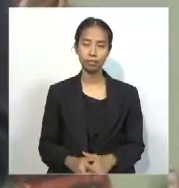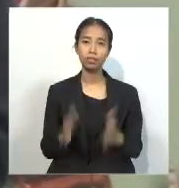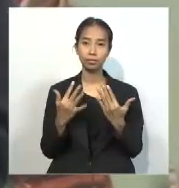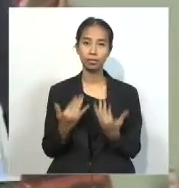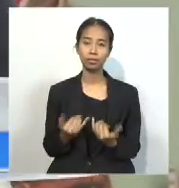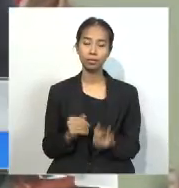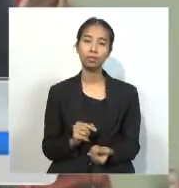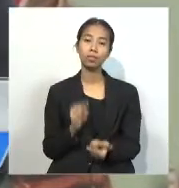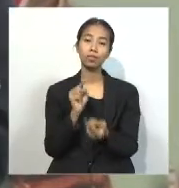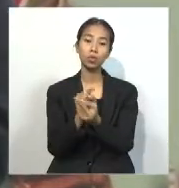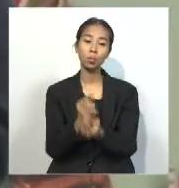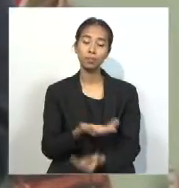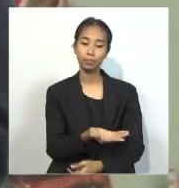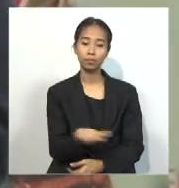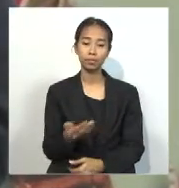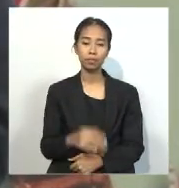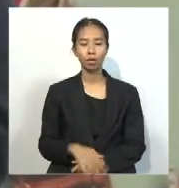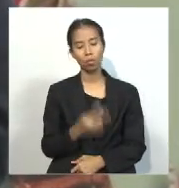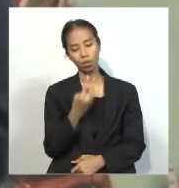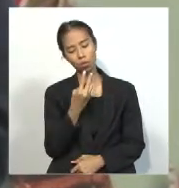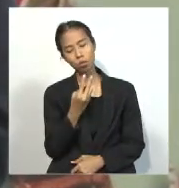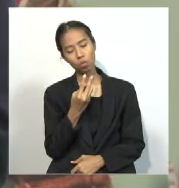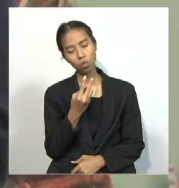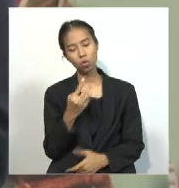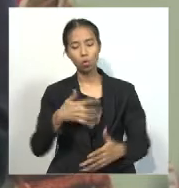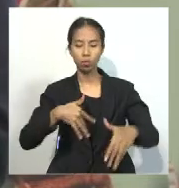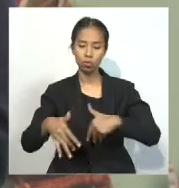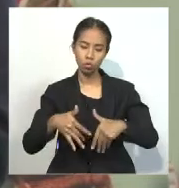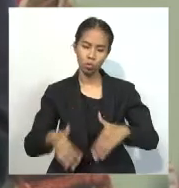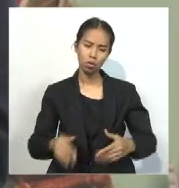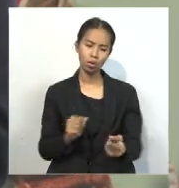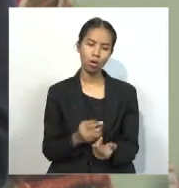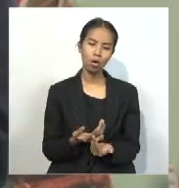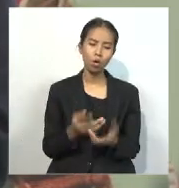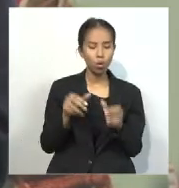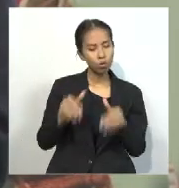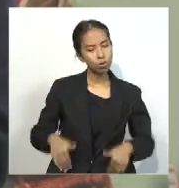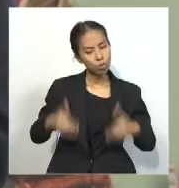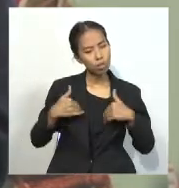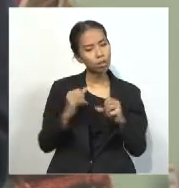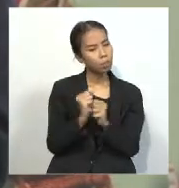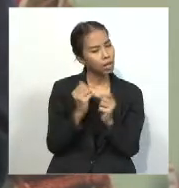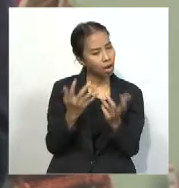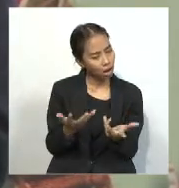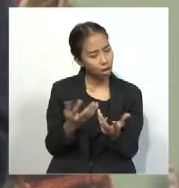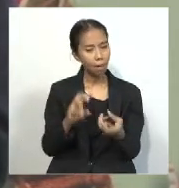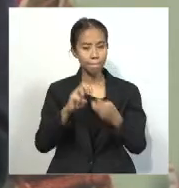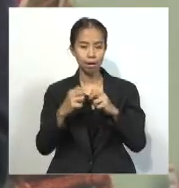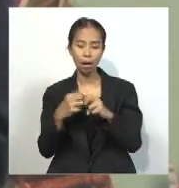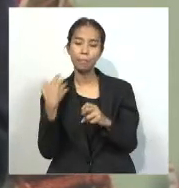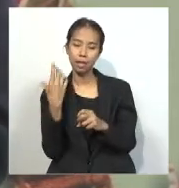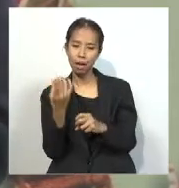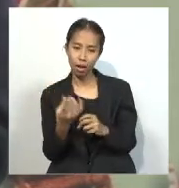จะมามองสภาพเป็นความเป็นอยู่ของประชาชนพบปะพูดคุยรับฟังปัญหาของประชา